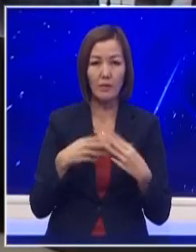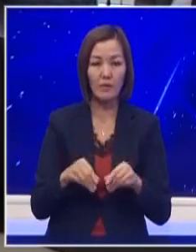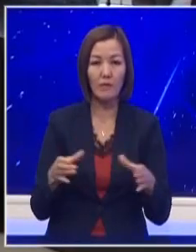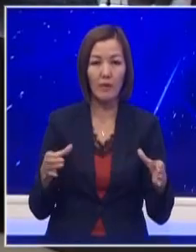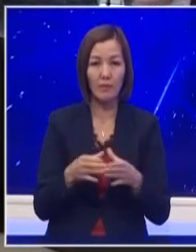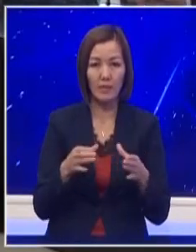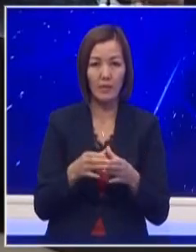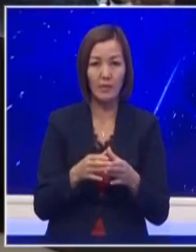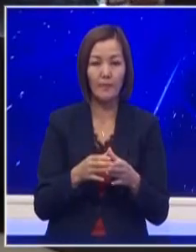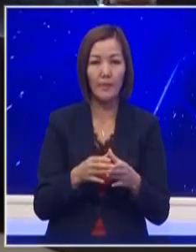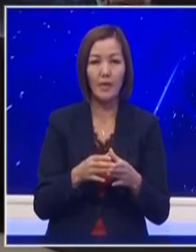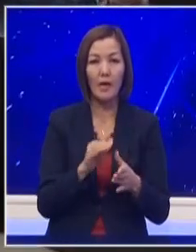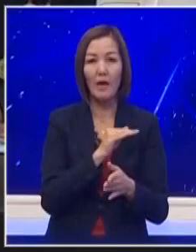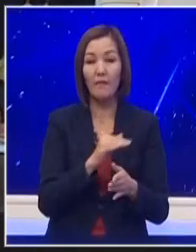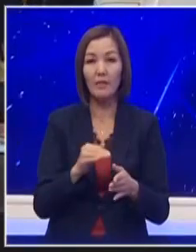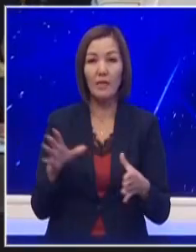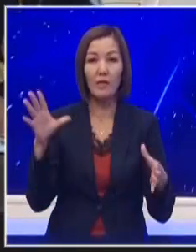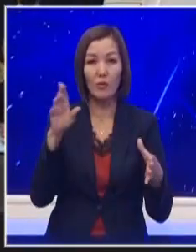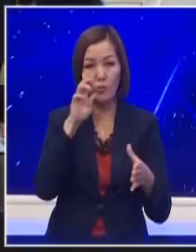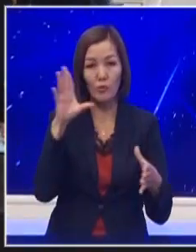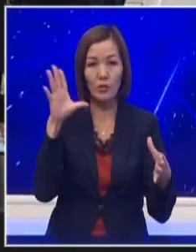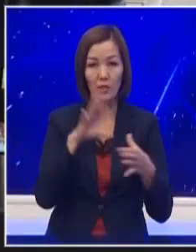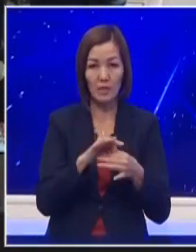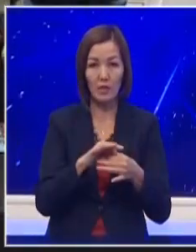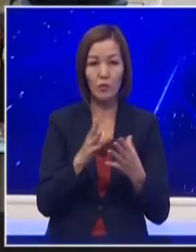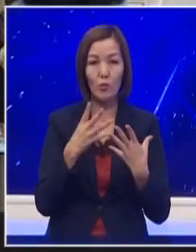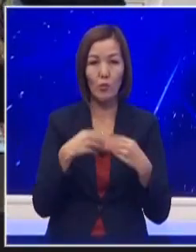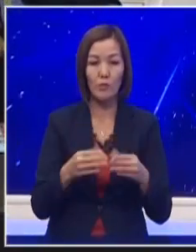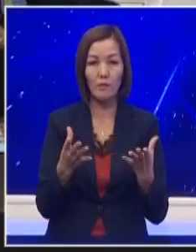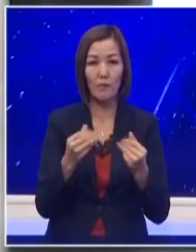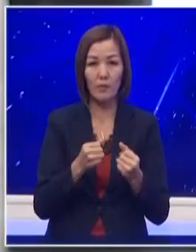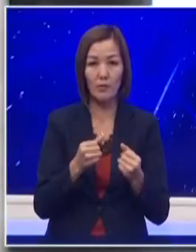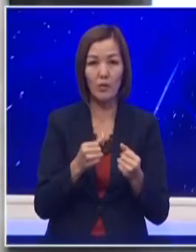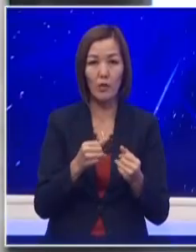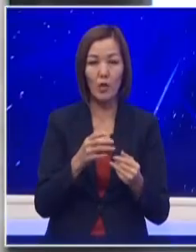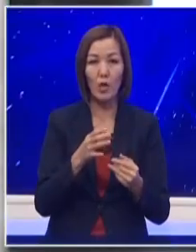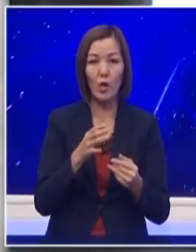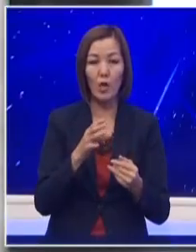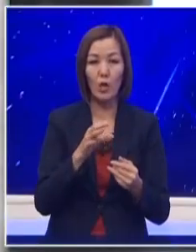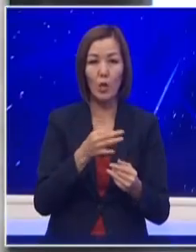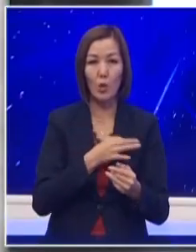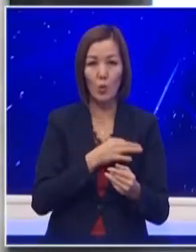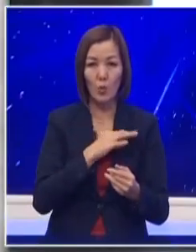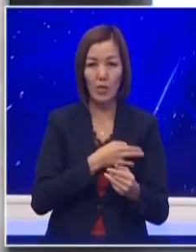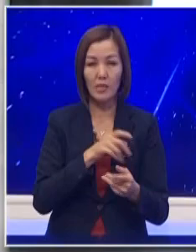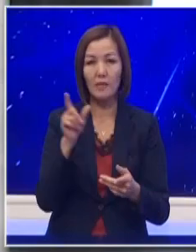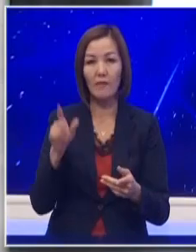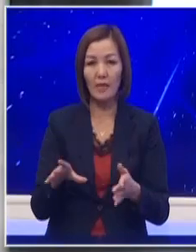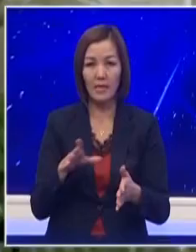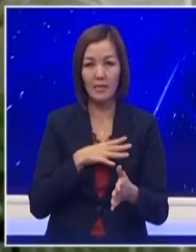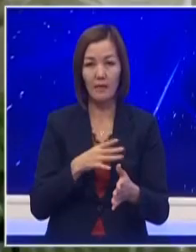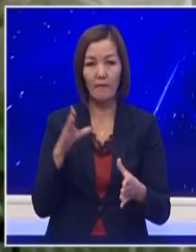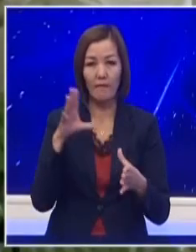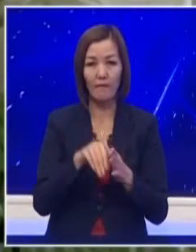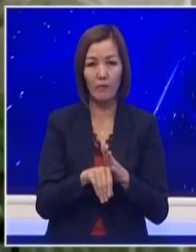общественного объединения пройдя официальную государственную регистрацию общество получило статус юридического лица в настоящее время в его